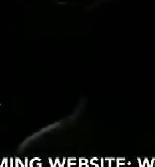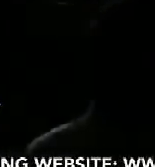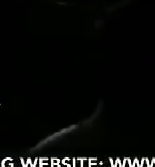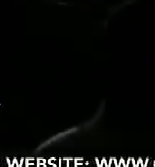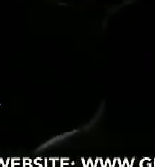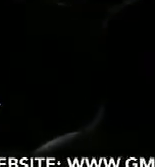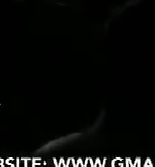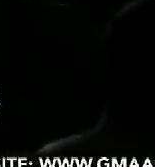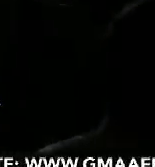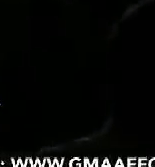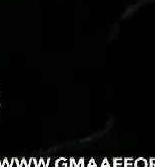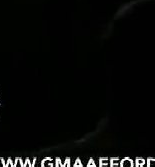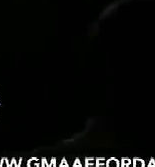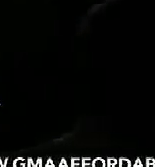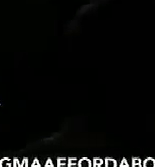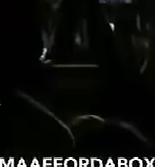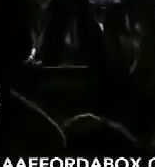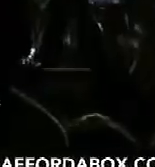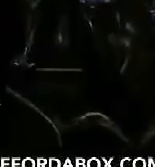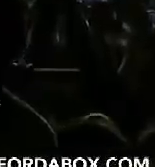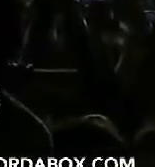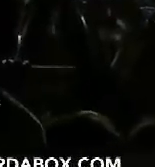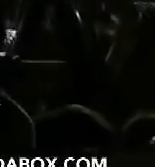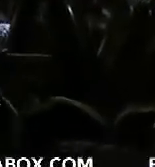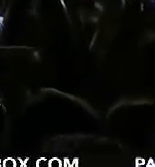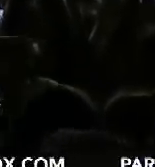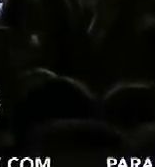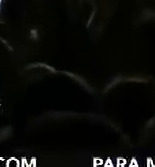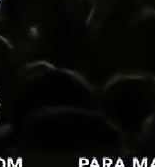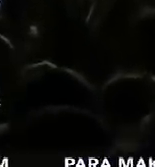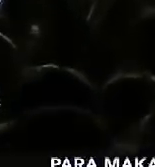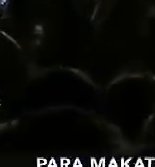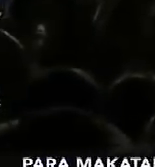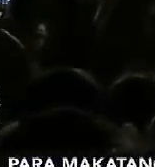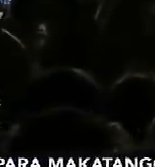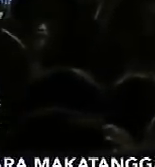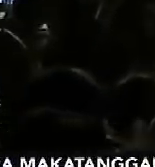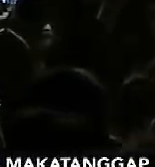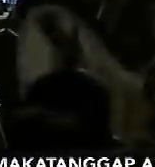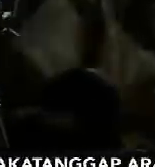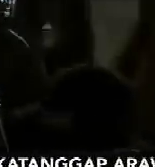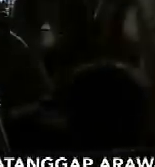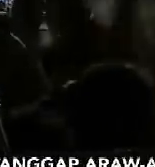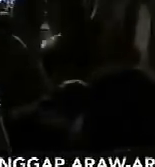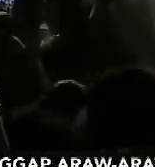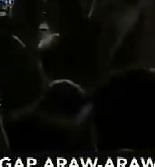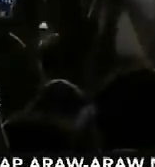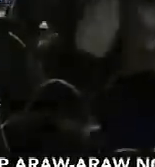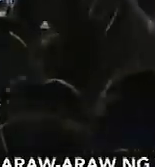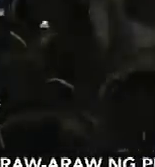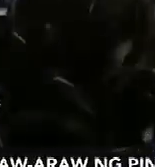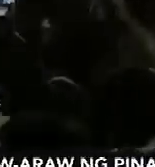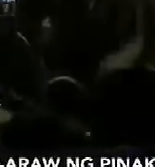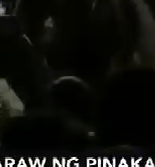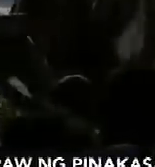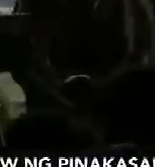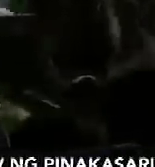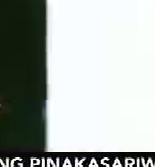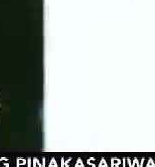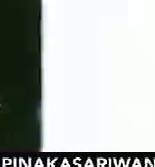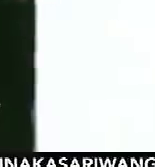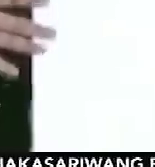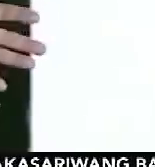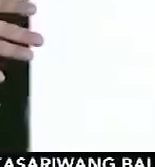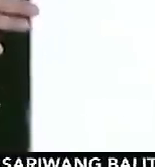Cavite, kung saan kasama nila ang ilan sa kanilang senatorial candidate. Home province ni Lacson ang Cavite na ikalawa sa pinaka-vote-rich